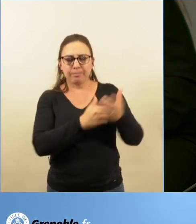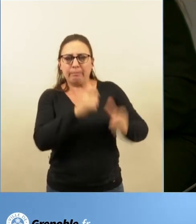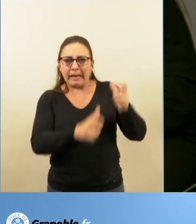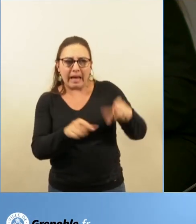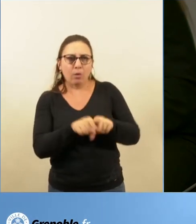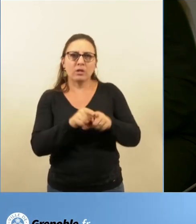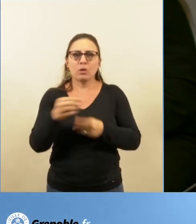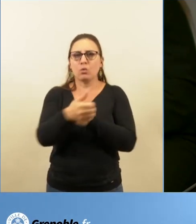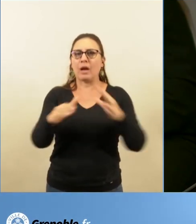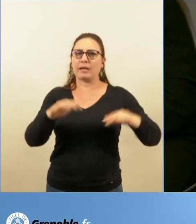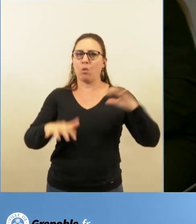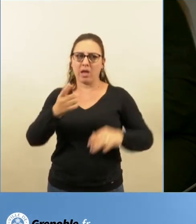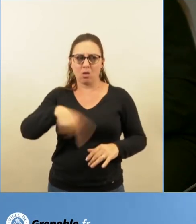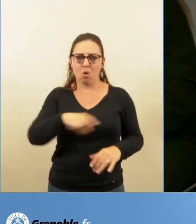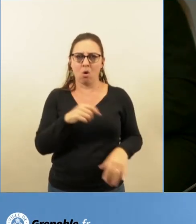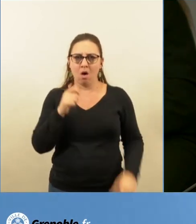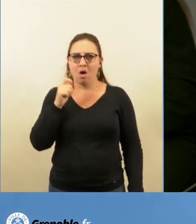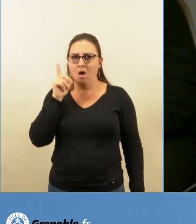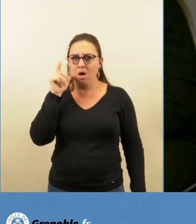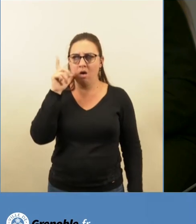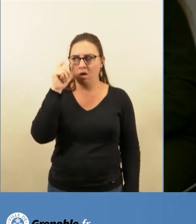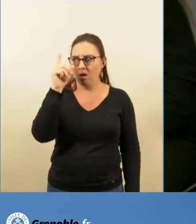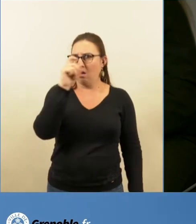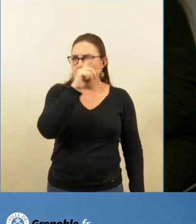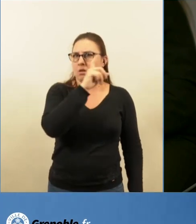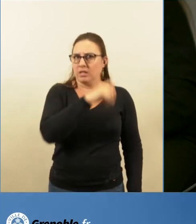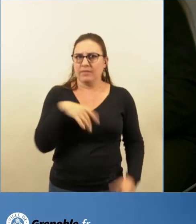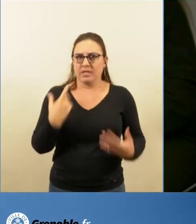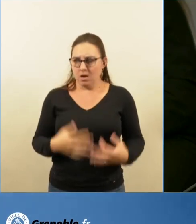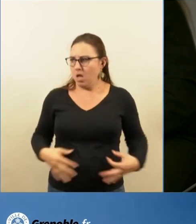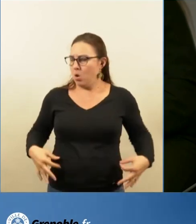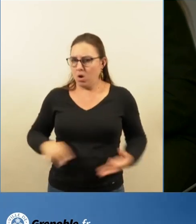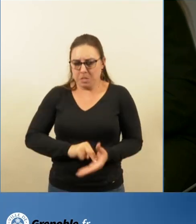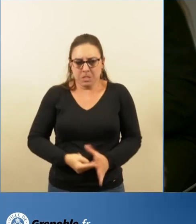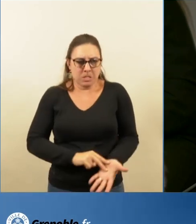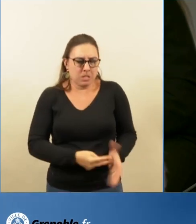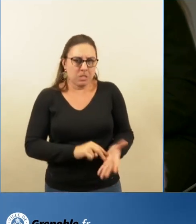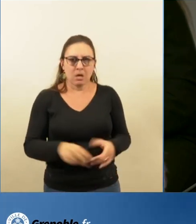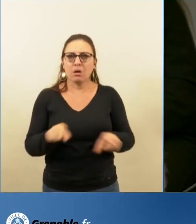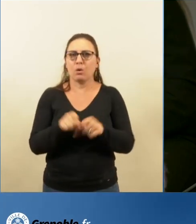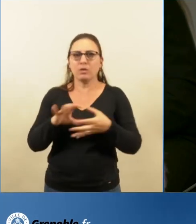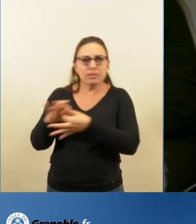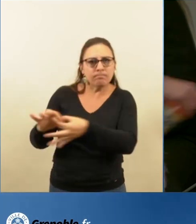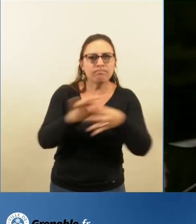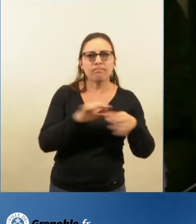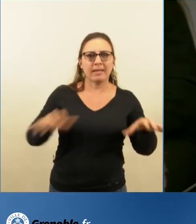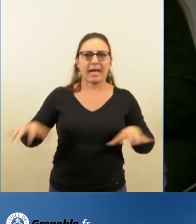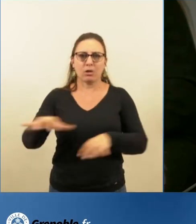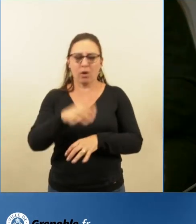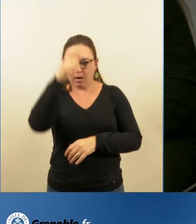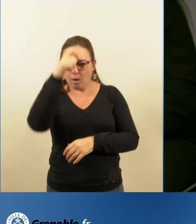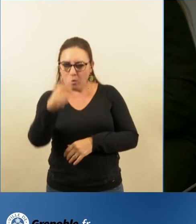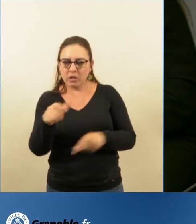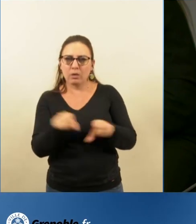moyennes qui eux aussi peine de plus en plus à joindre les deux bouts la tension que l'on se doit d'avoir à la cohésion territoriale également en évitant